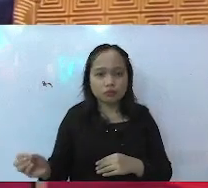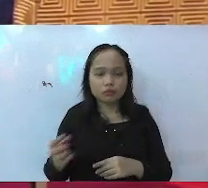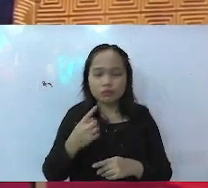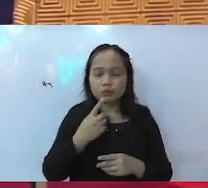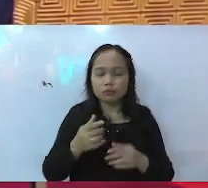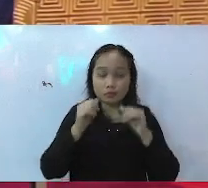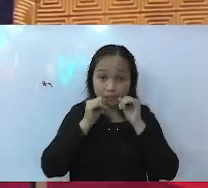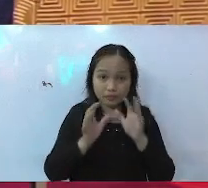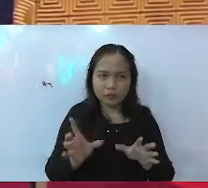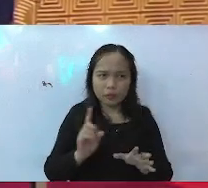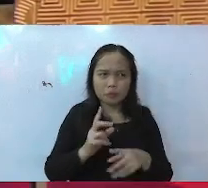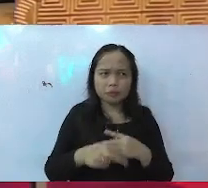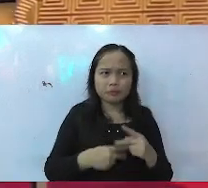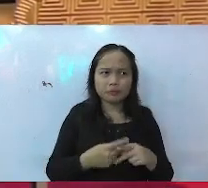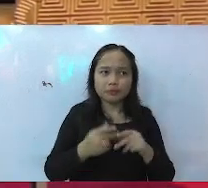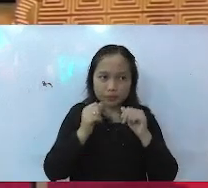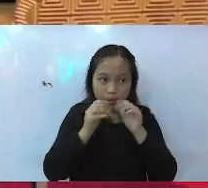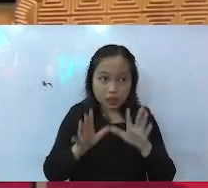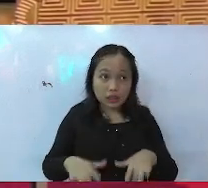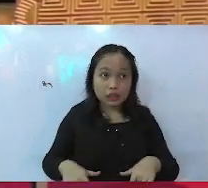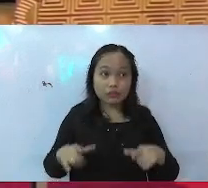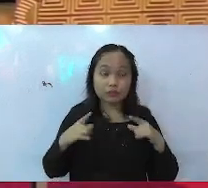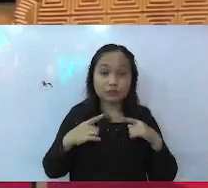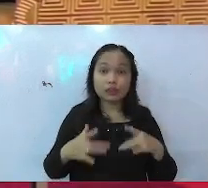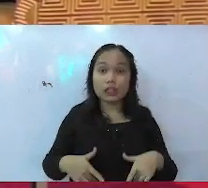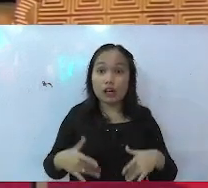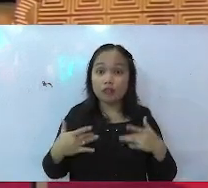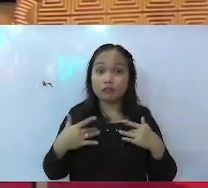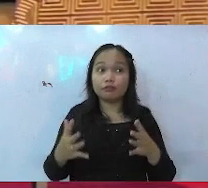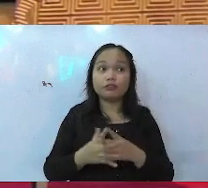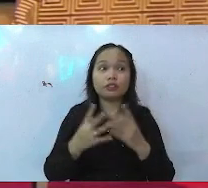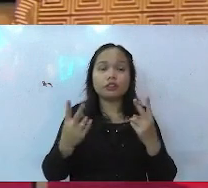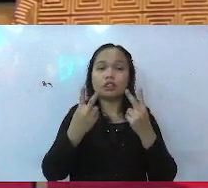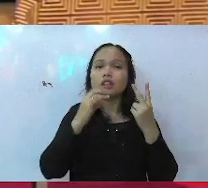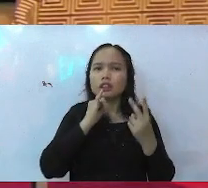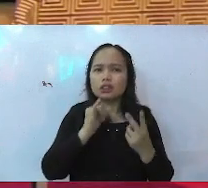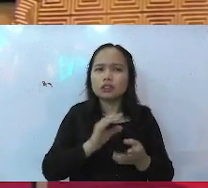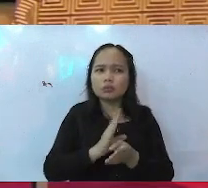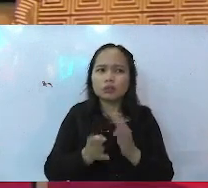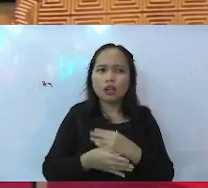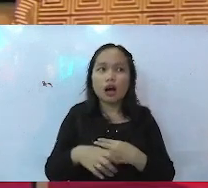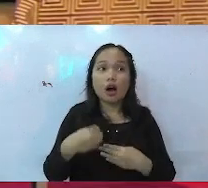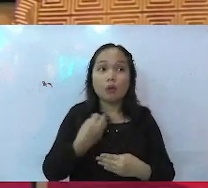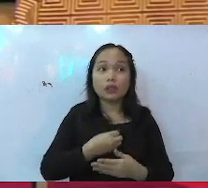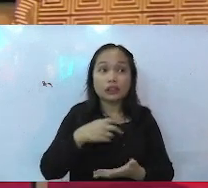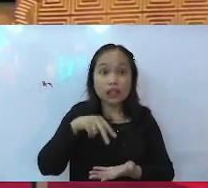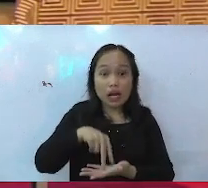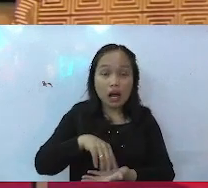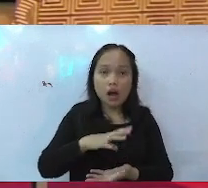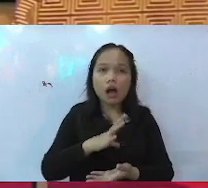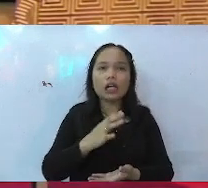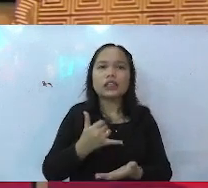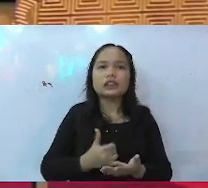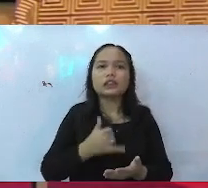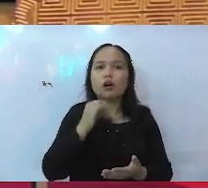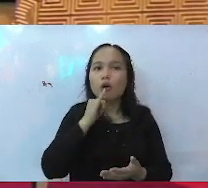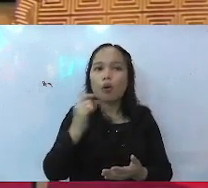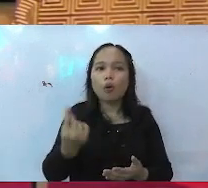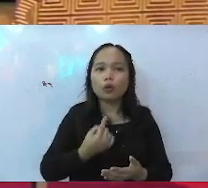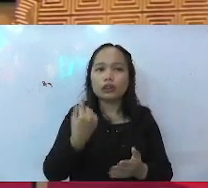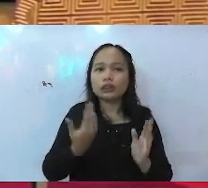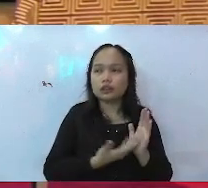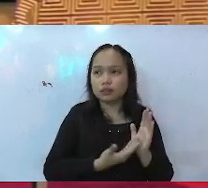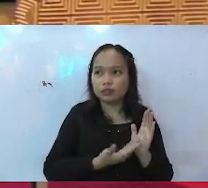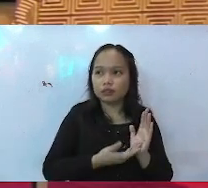nag-aabang po sa inyo living a Victorious life is yung pag stand up at pag standout niyo is just an evidence of